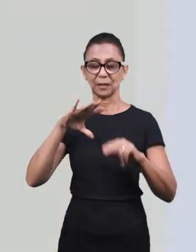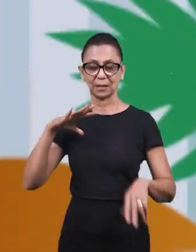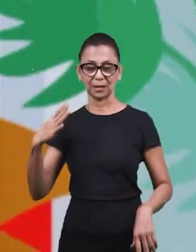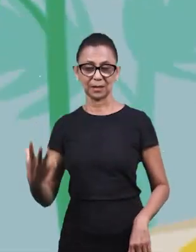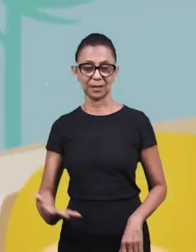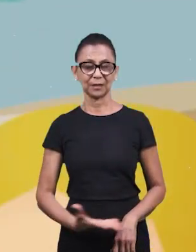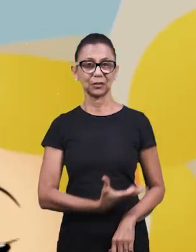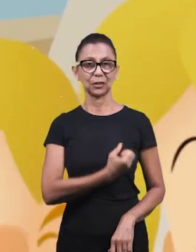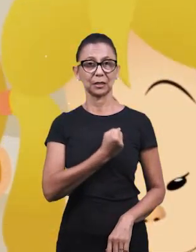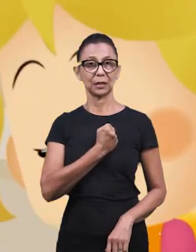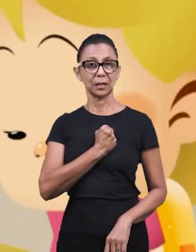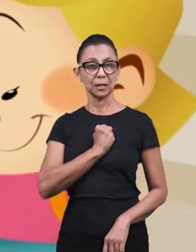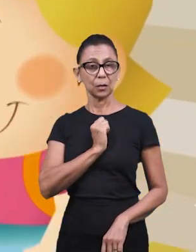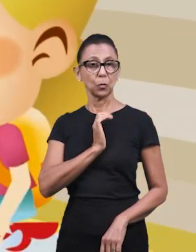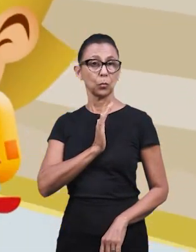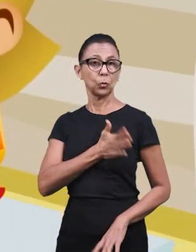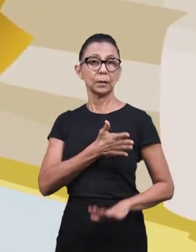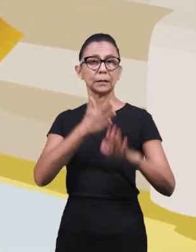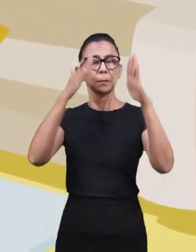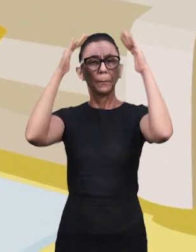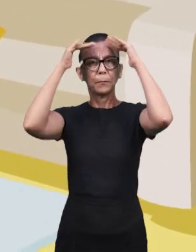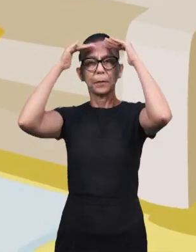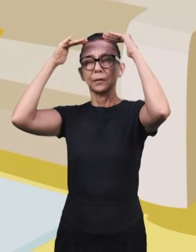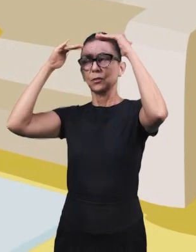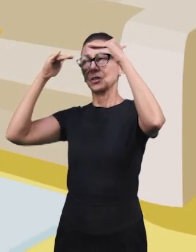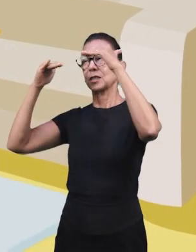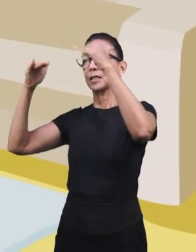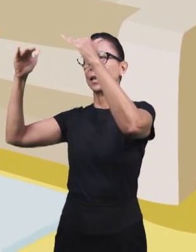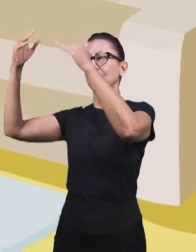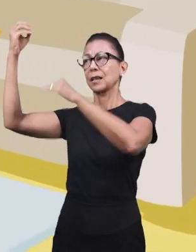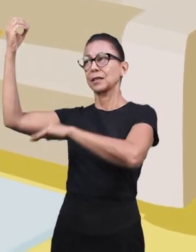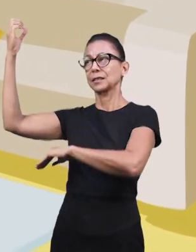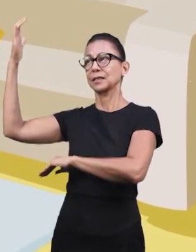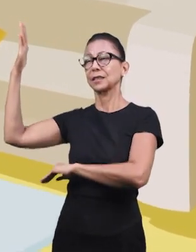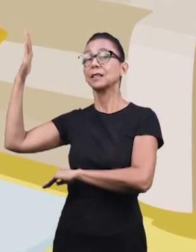Обновленное, новое обновленное спасением твоим.